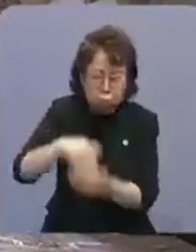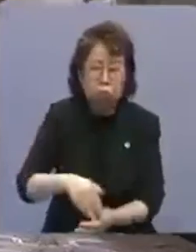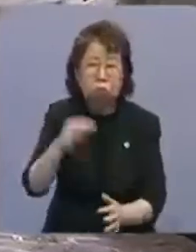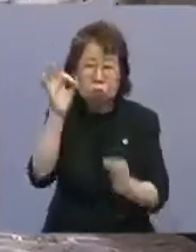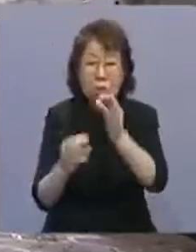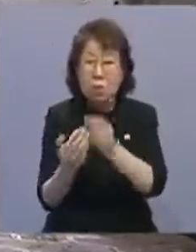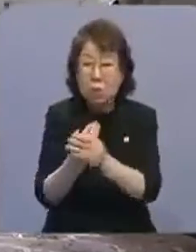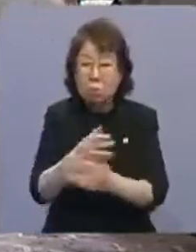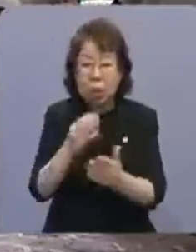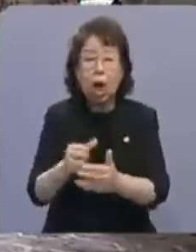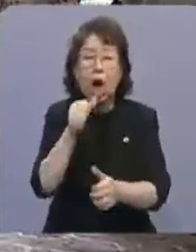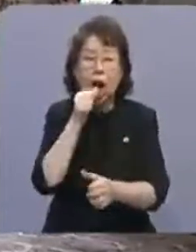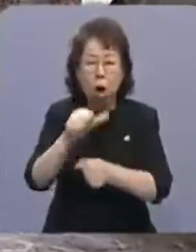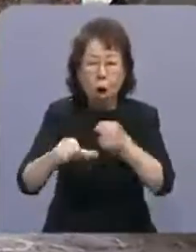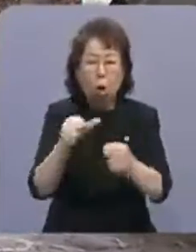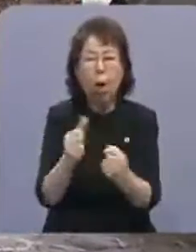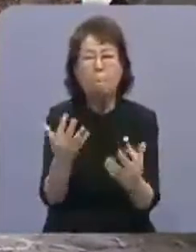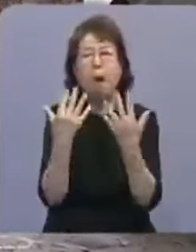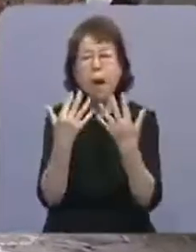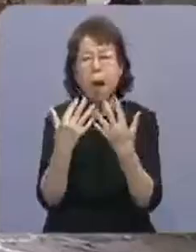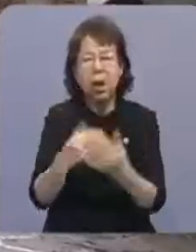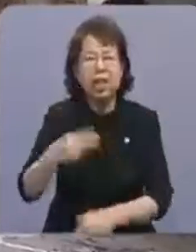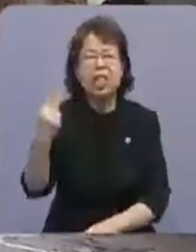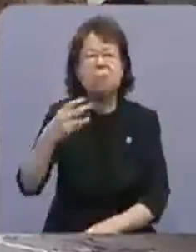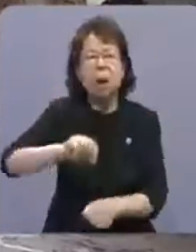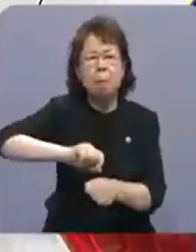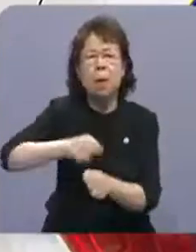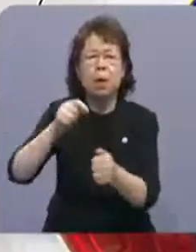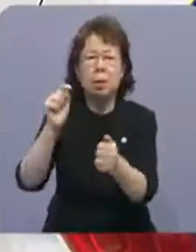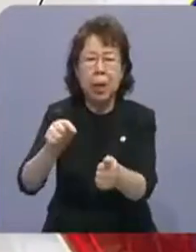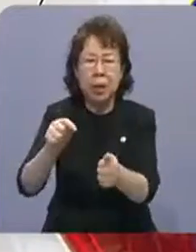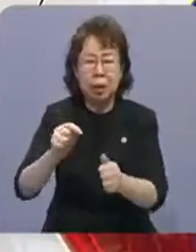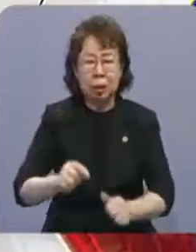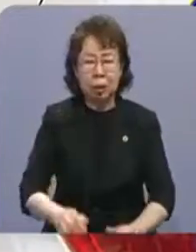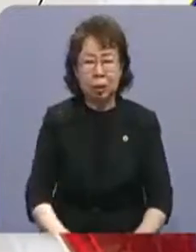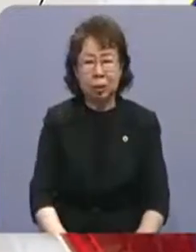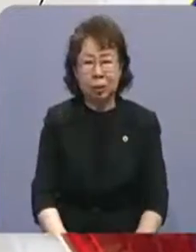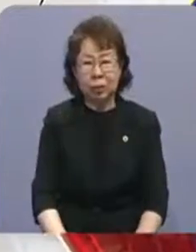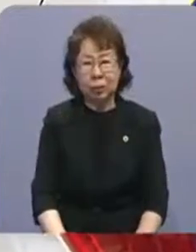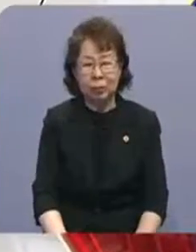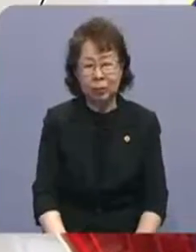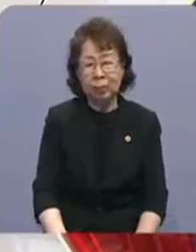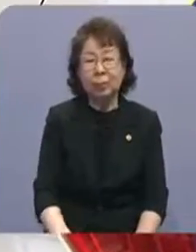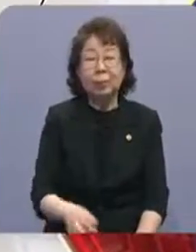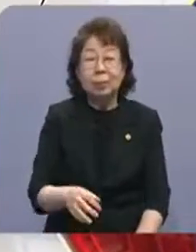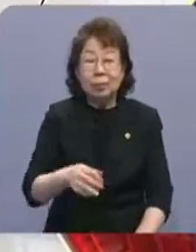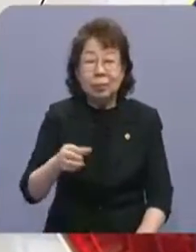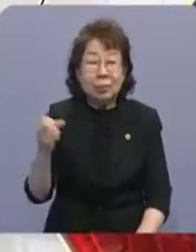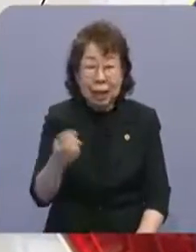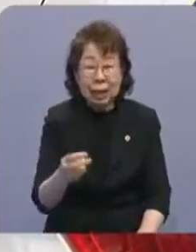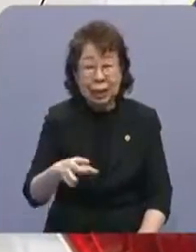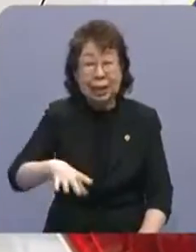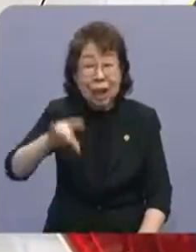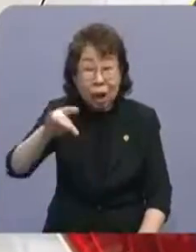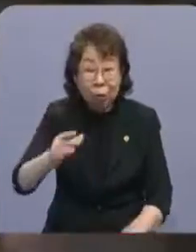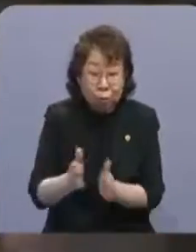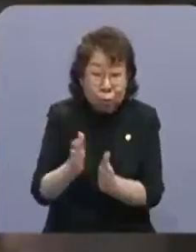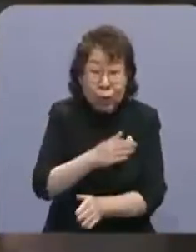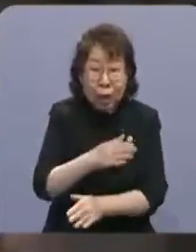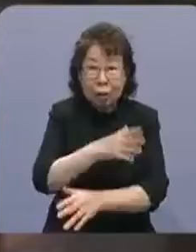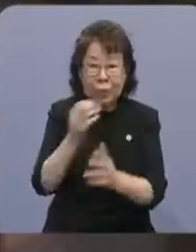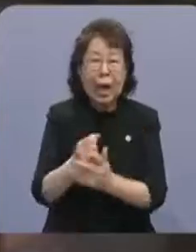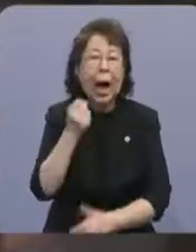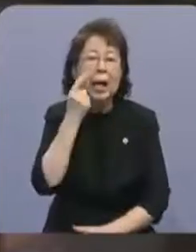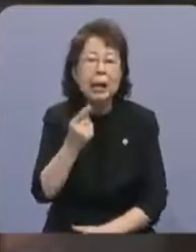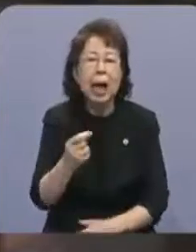속해 5년 이하의 금고나 2천만 원 이하 벌금까지 물 수 있습니다. 경찰은 제도 시행 초반인 점을 고려해 한